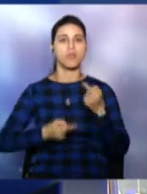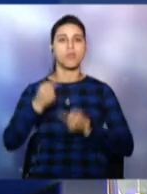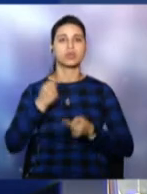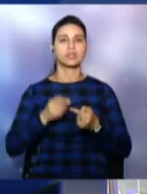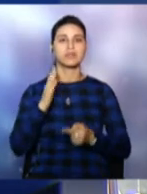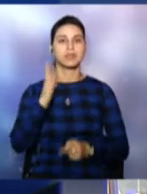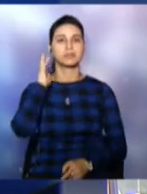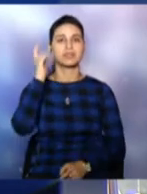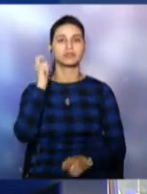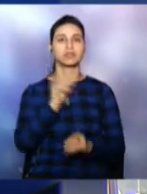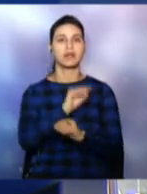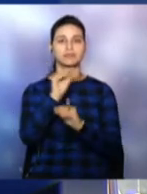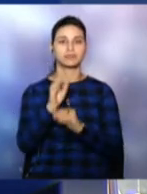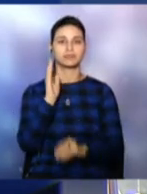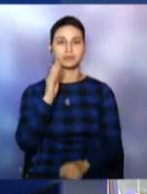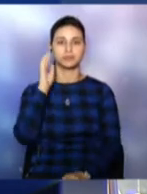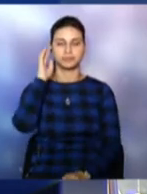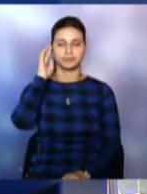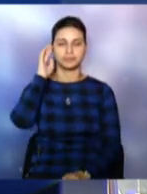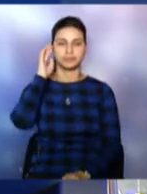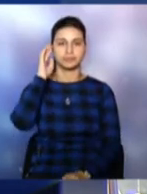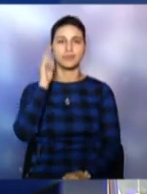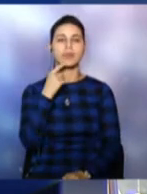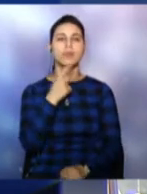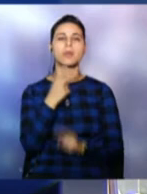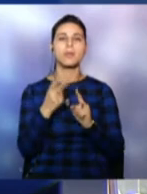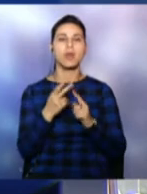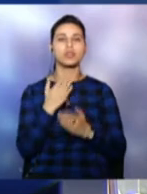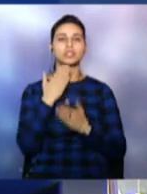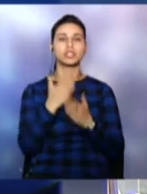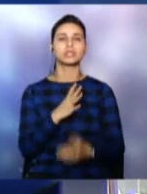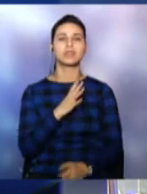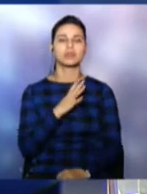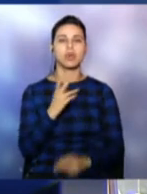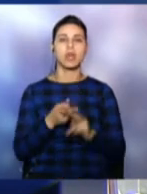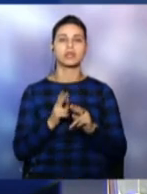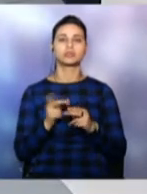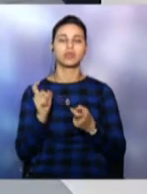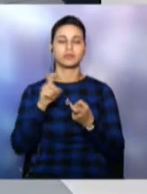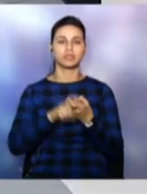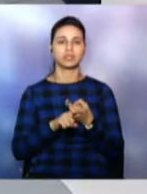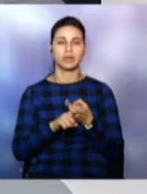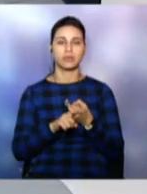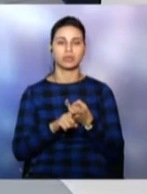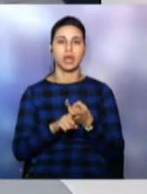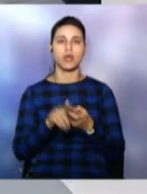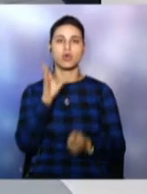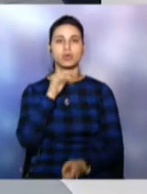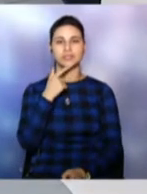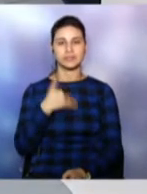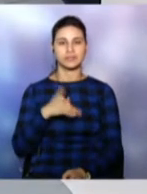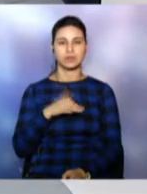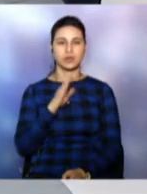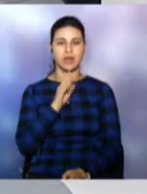წნევაც ცოტა მაღლა იწევს. მეორე ნაწილი იყო კითხვის, რომელიც უკავშირდებოდა კრიტიკულ